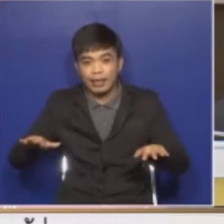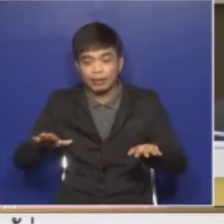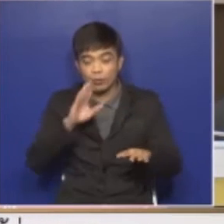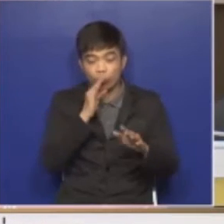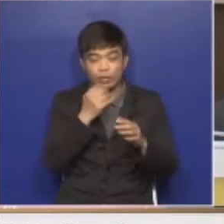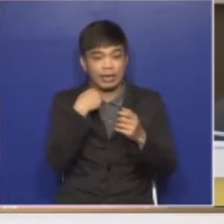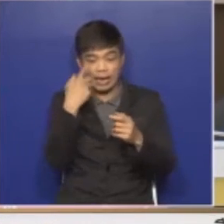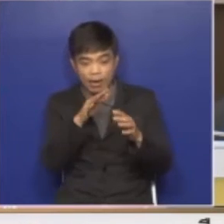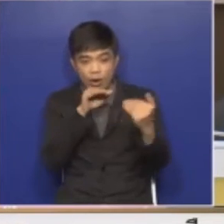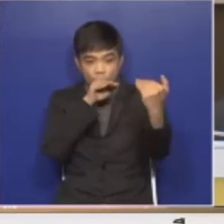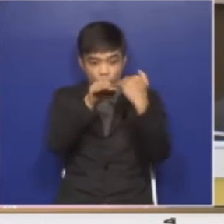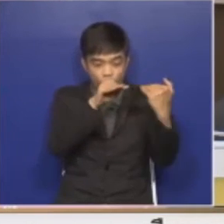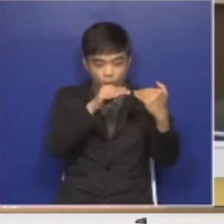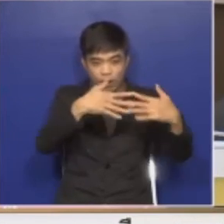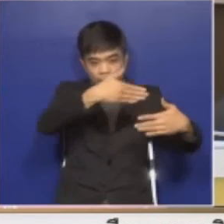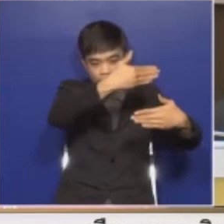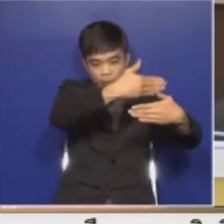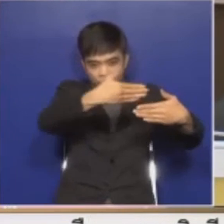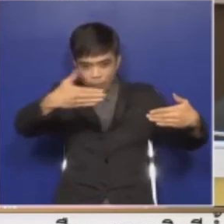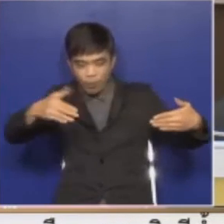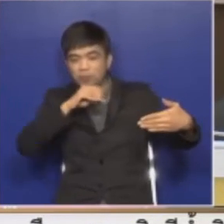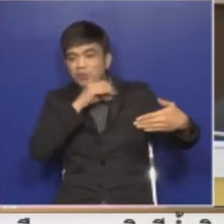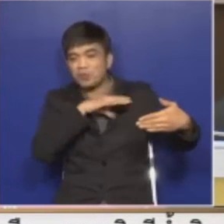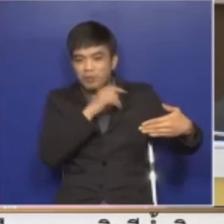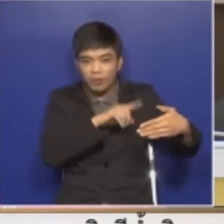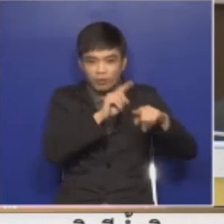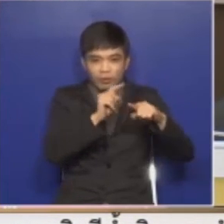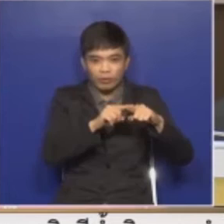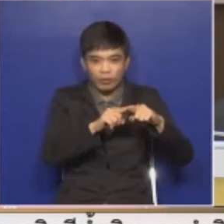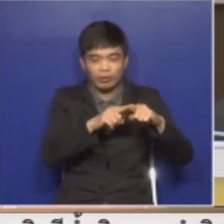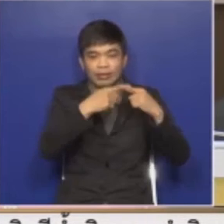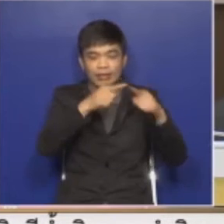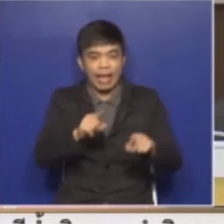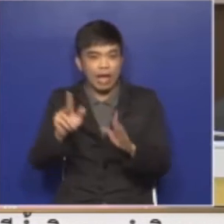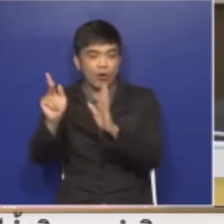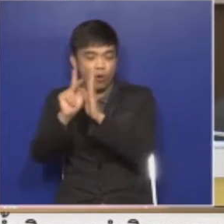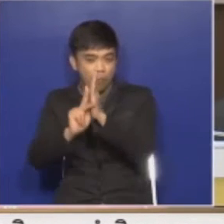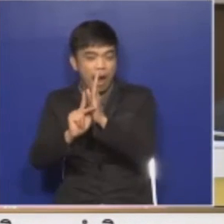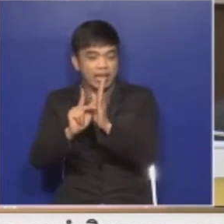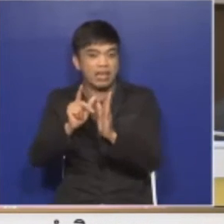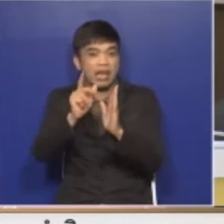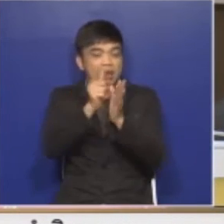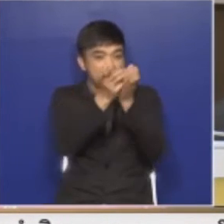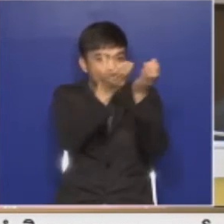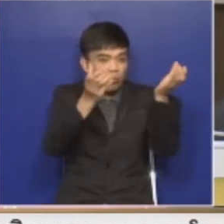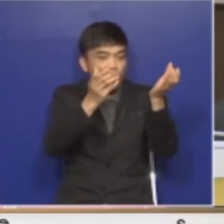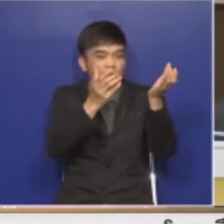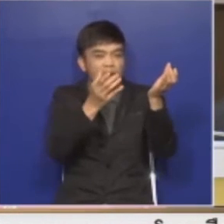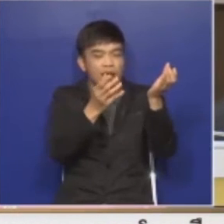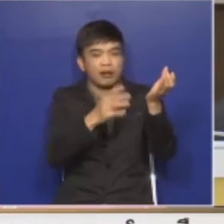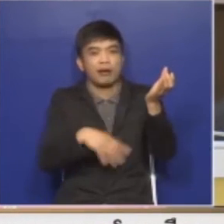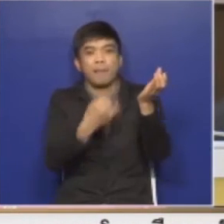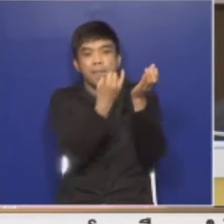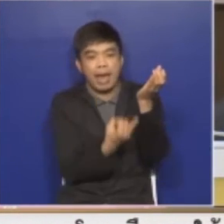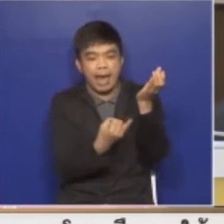ขวางทางจราจรโดยธรรมขยะมูลฝอยให้มันเลอะเทอะแต่เอามาใหญ่กว่ากฎหมายต้องนูนอย่างนั้นใช้ได้เหรอครับตรงนี้นะครับ